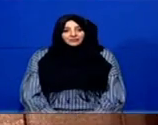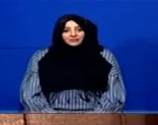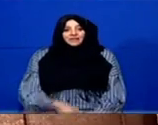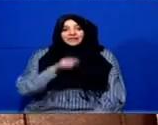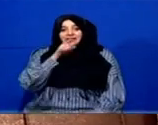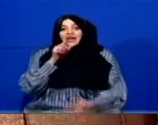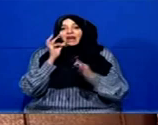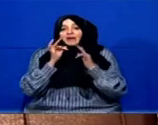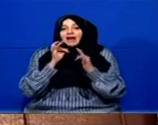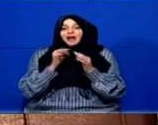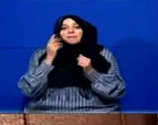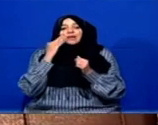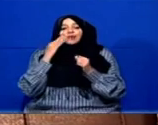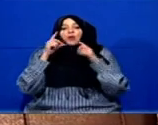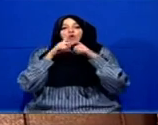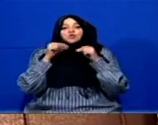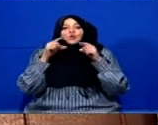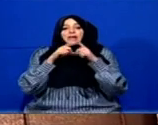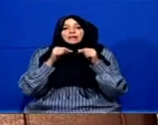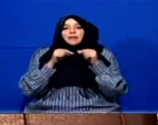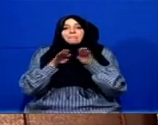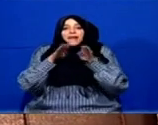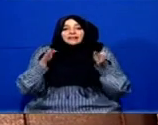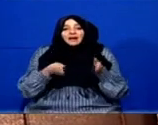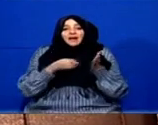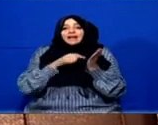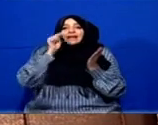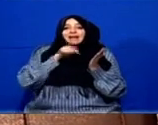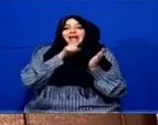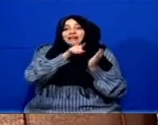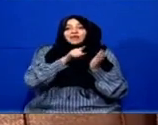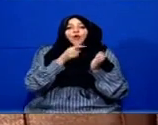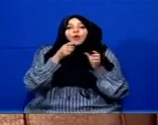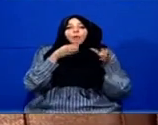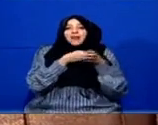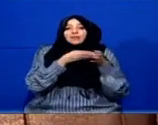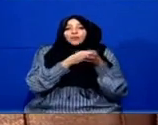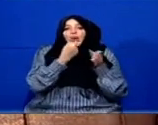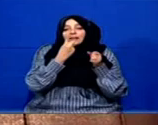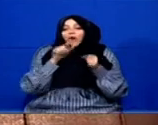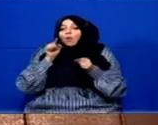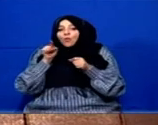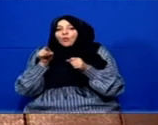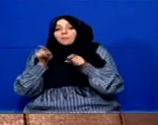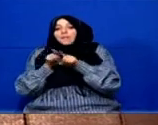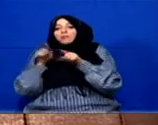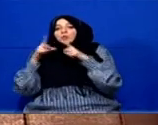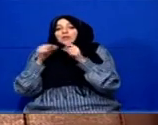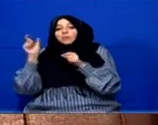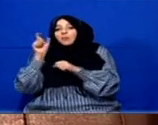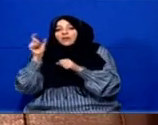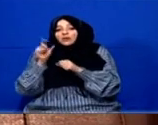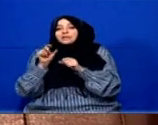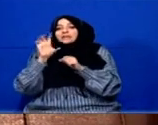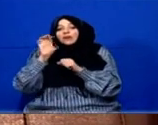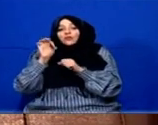بتجيب لي صوره المائده الايه 92 ان هذه امتك امه واحده وانا ربكم فاعبدون لقوه في صلاه المؤمن الايه